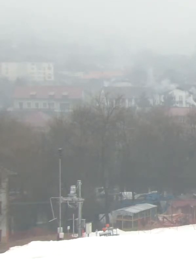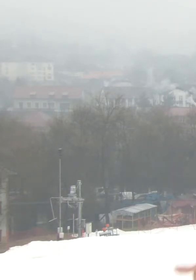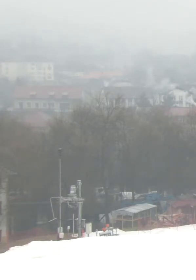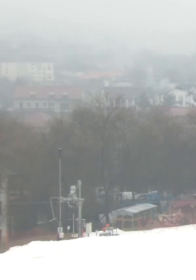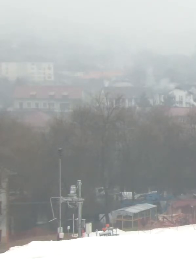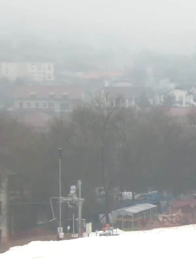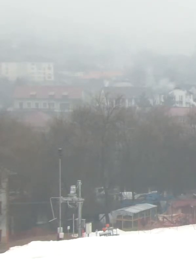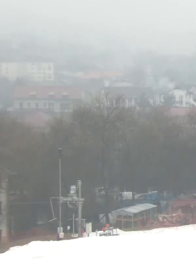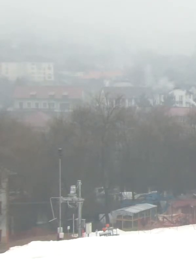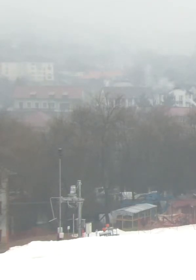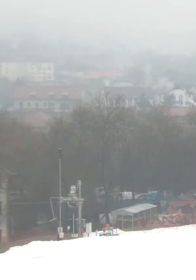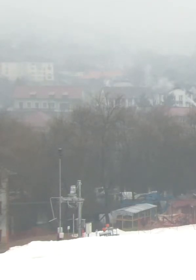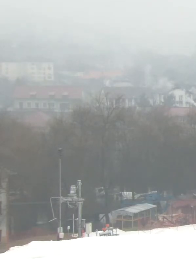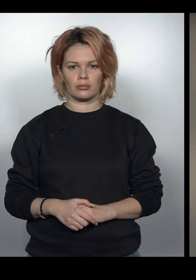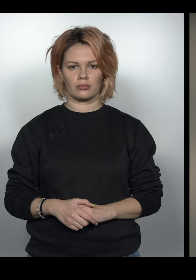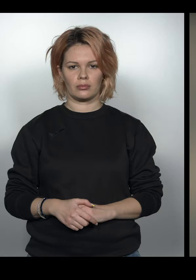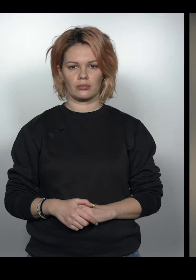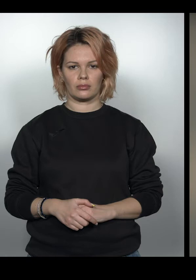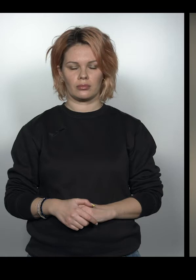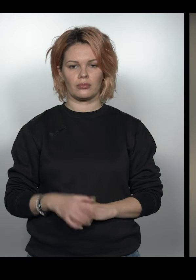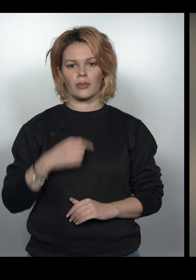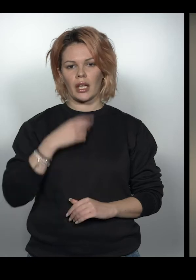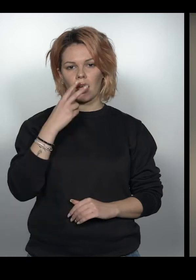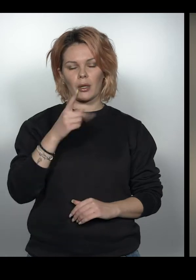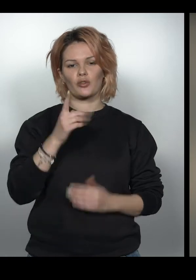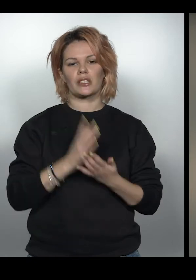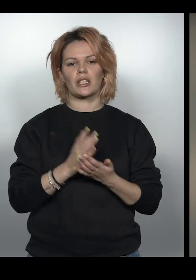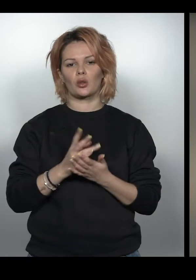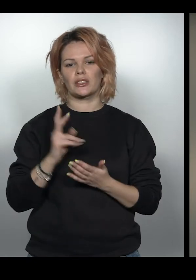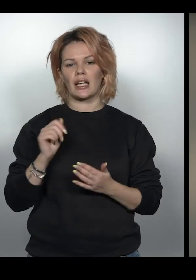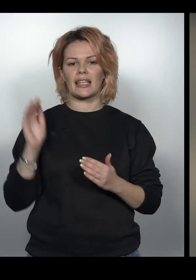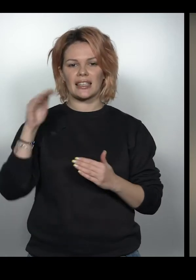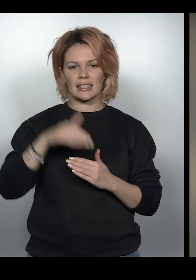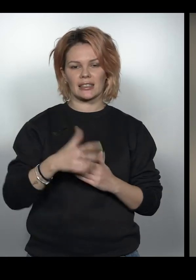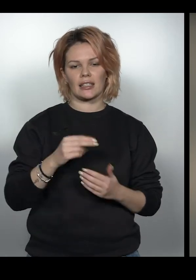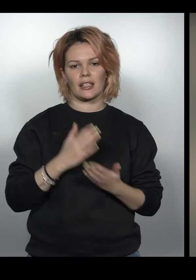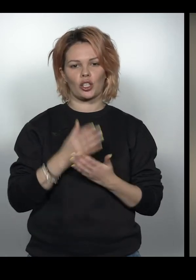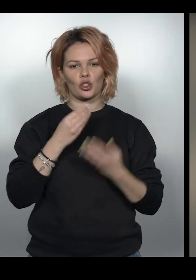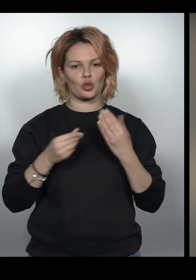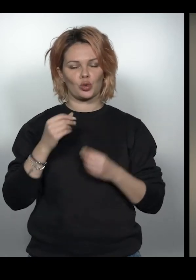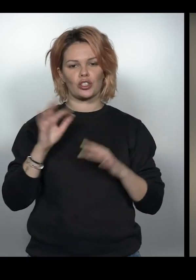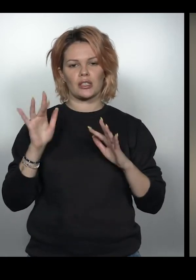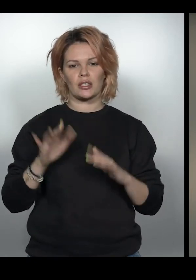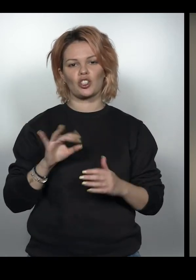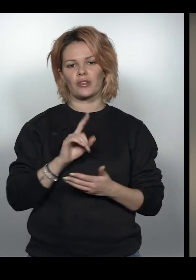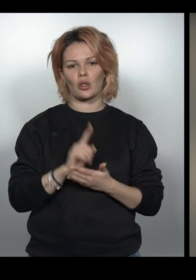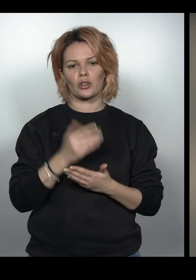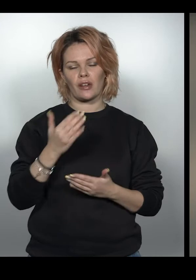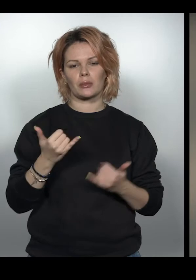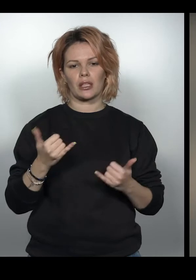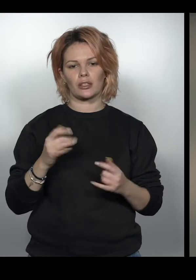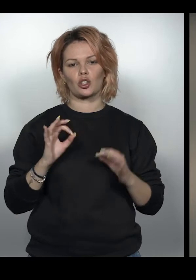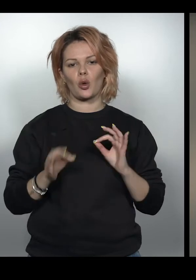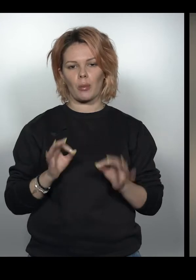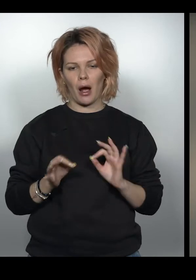і тренер зміг мене навчити. Я бачу, що ви знаходитесь на гірці, де все ж таки є штучний сніг. Чи вдалося вам